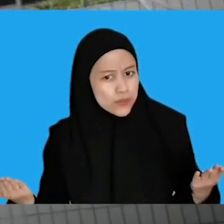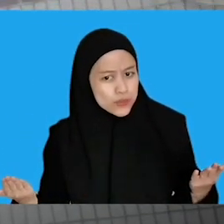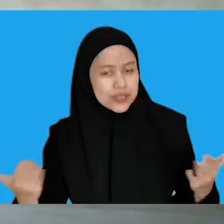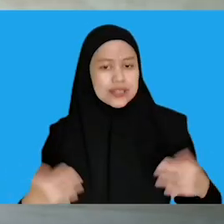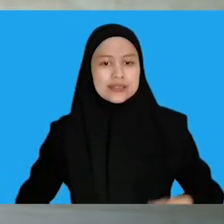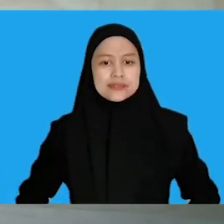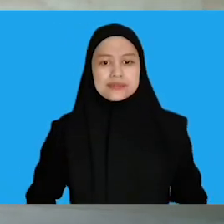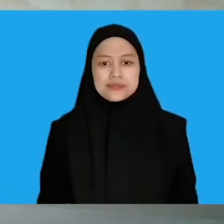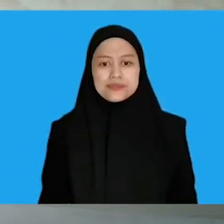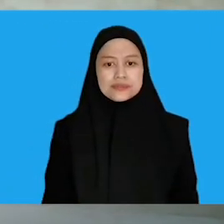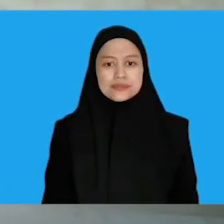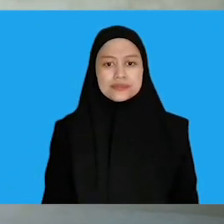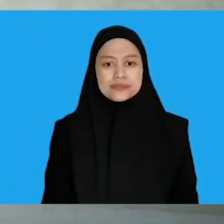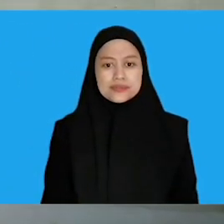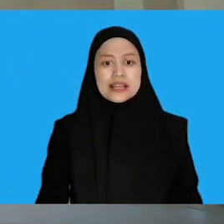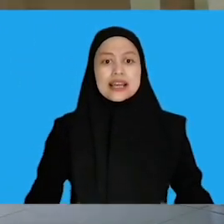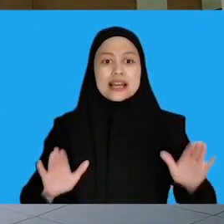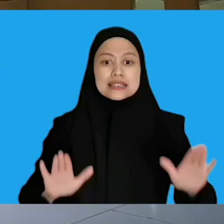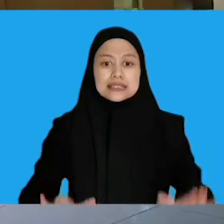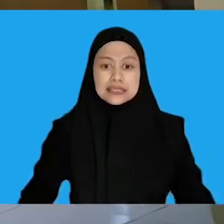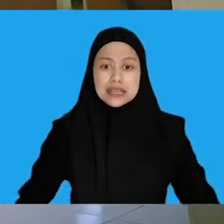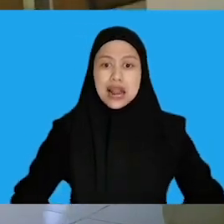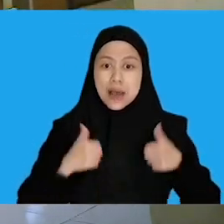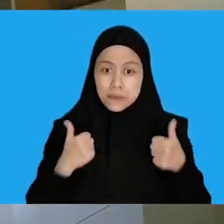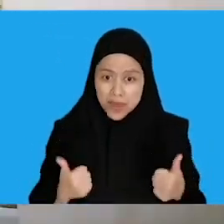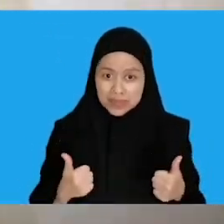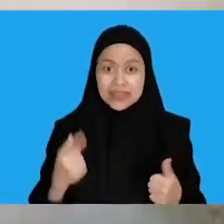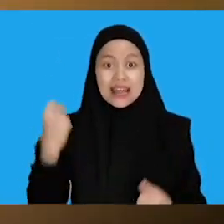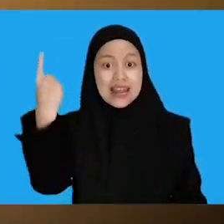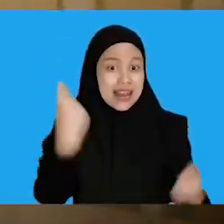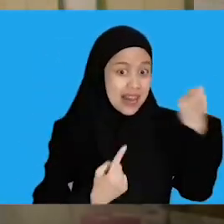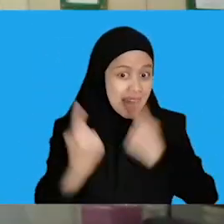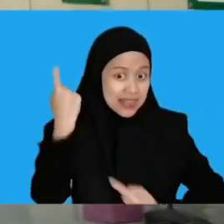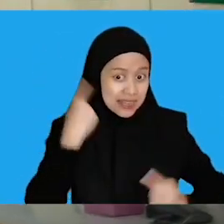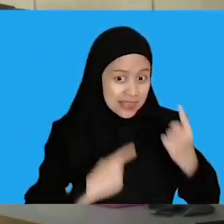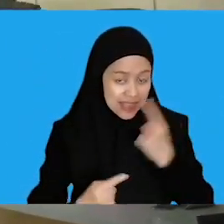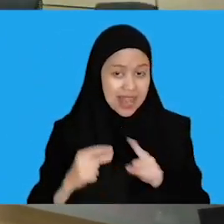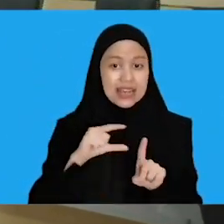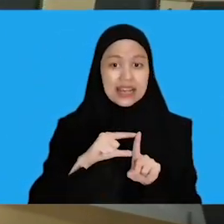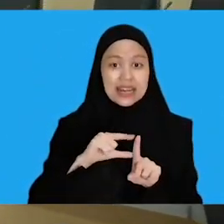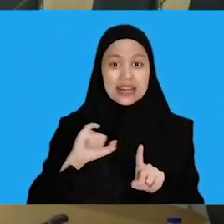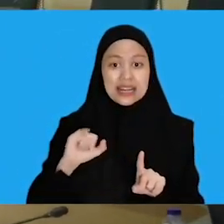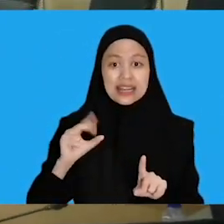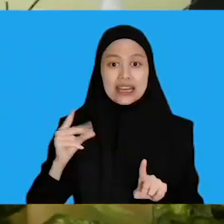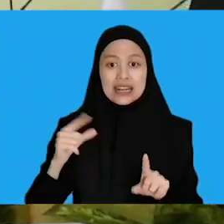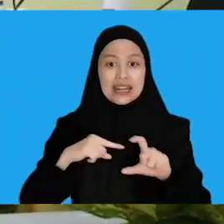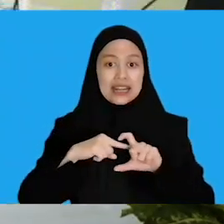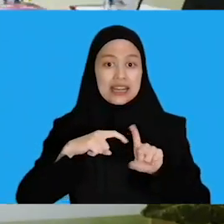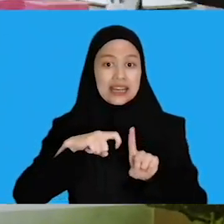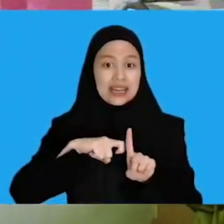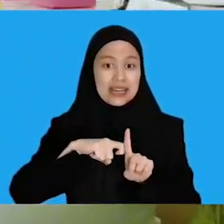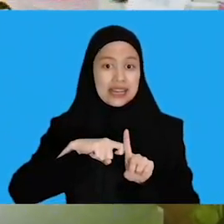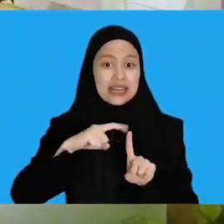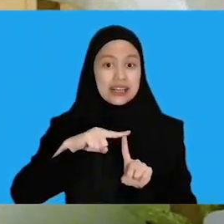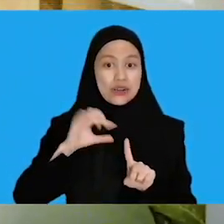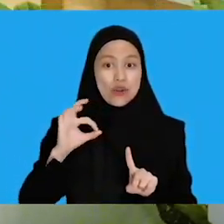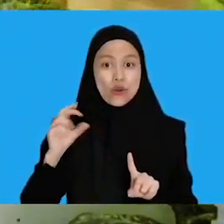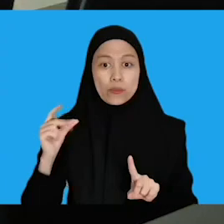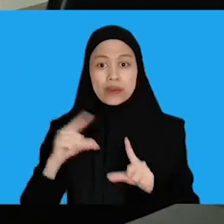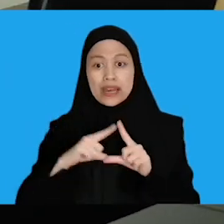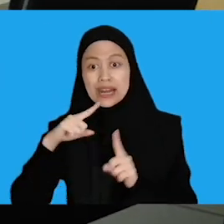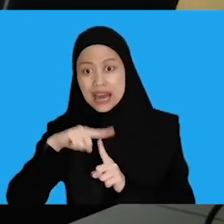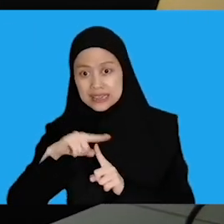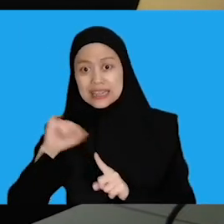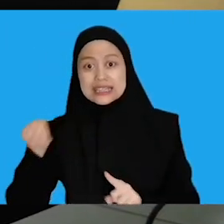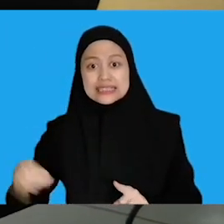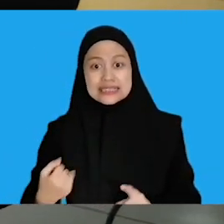Kementerian Pertanian Republik Indonesia, yang mempunyai tugas menyelenggarakan perumusan dan pelaksanaan kebijakan di bidang peningkatan populasi